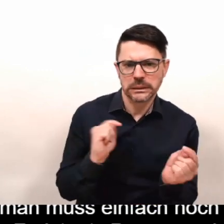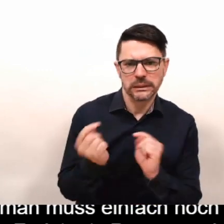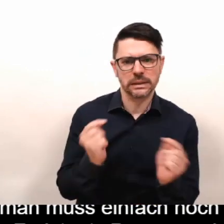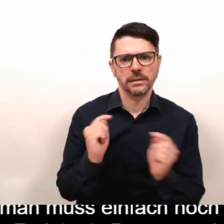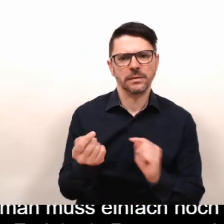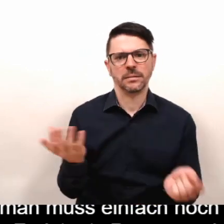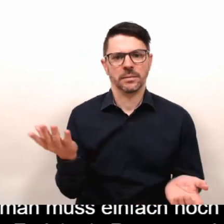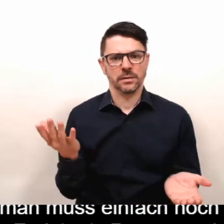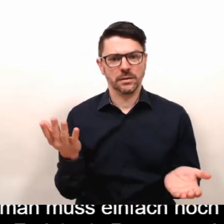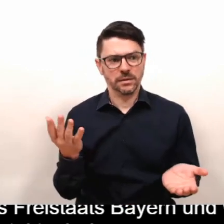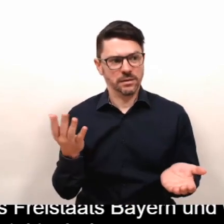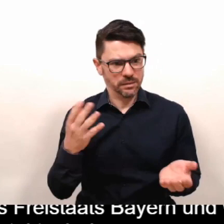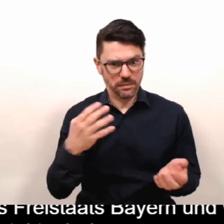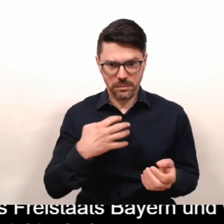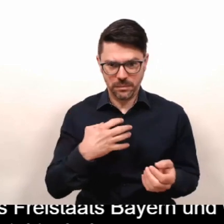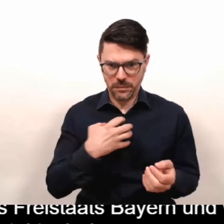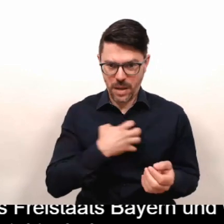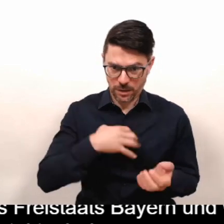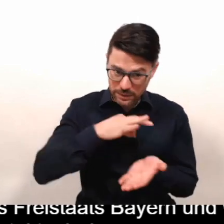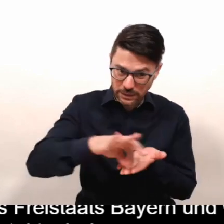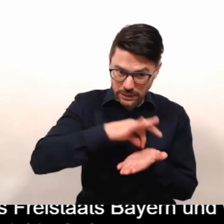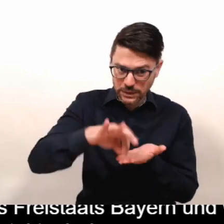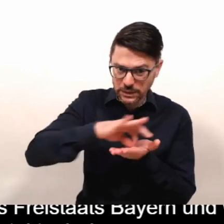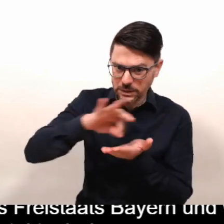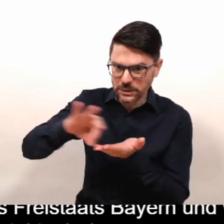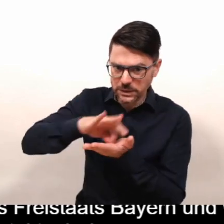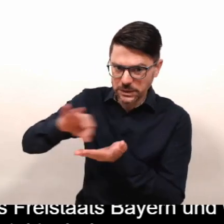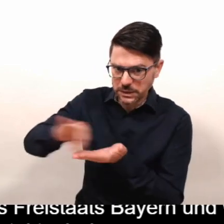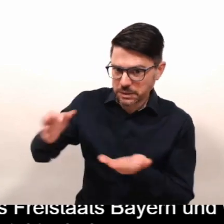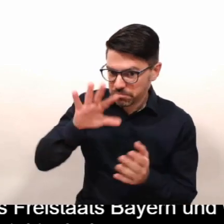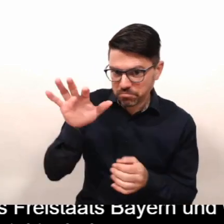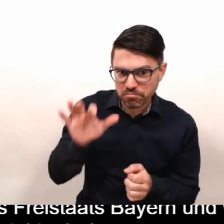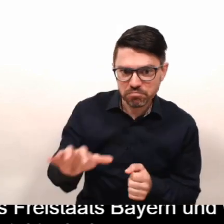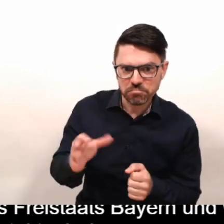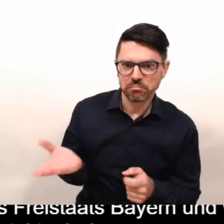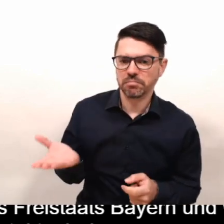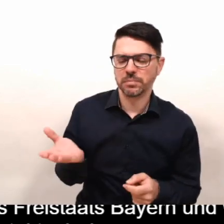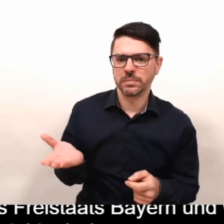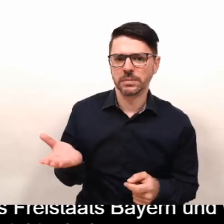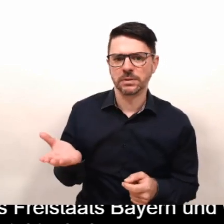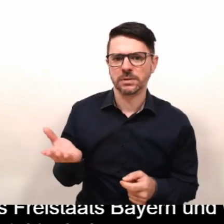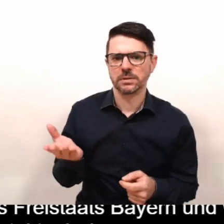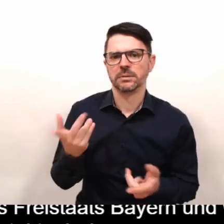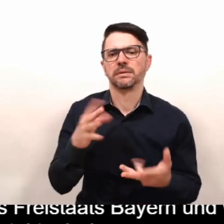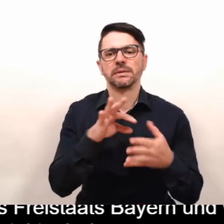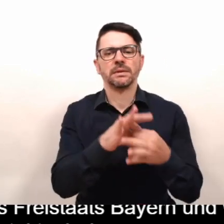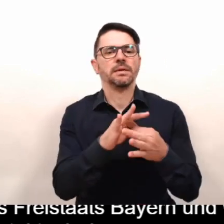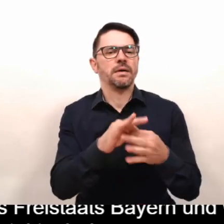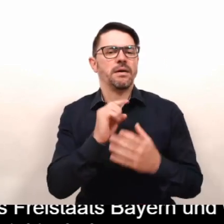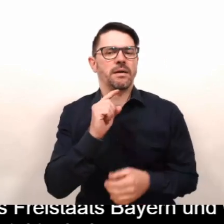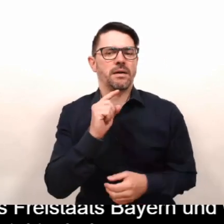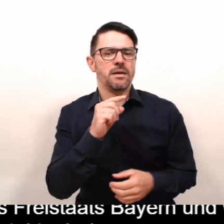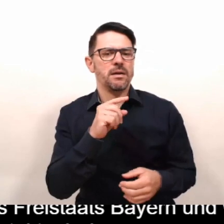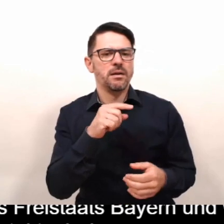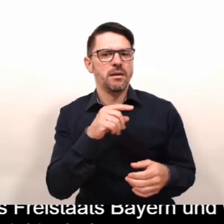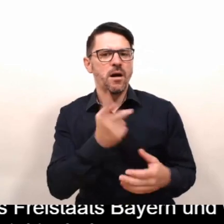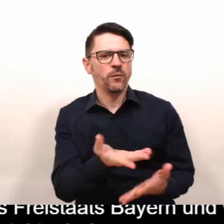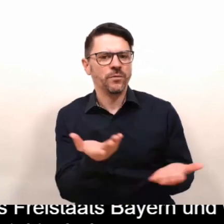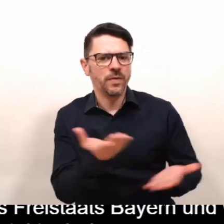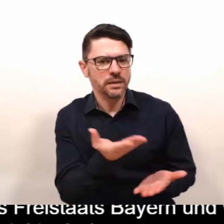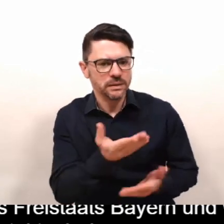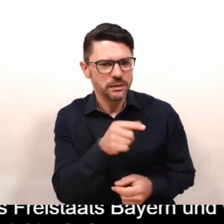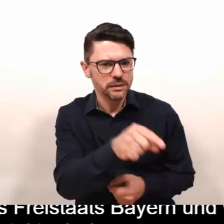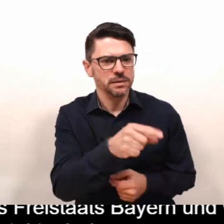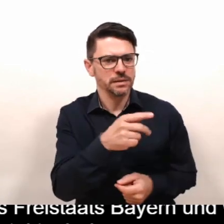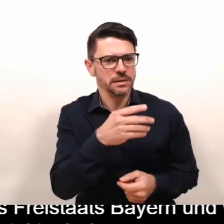Zwischenzeitlich wären wir vielleicht gerne schneller gewesen, aber es war eben ein Dickicht an Vorschriften zu berücksichtigen. Wer bekommt überhaupt